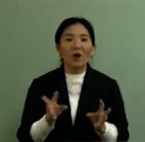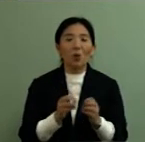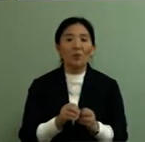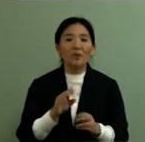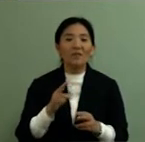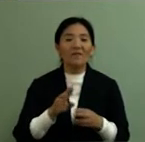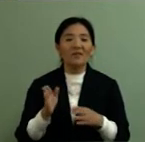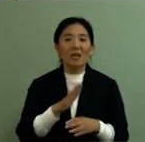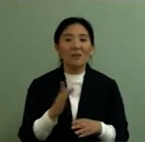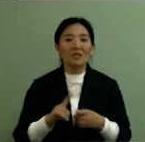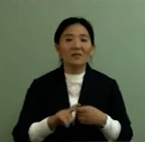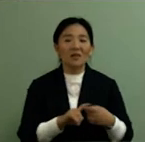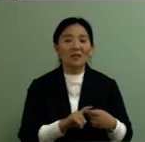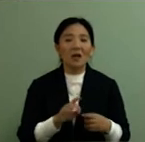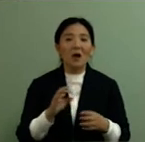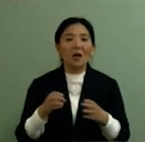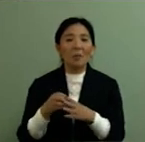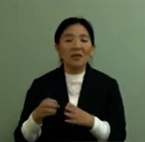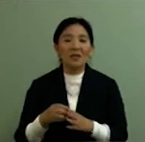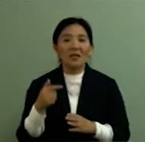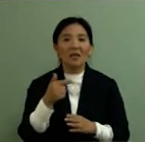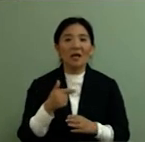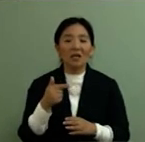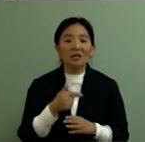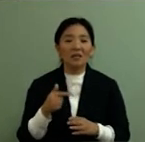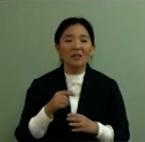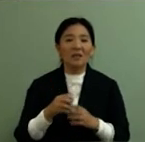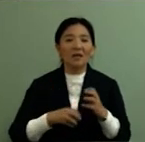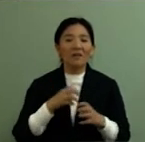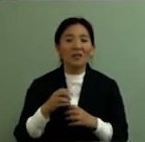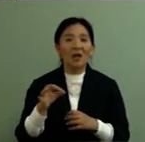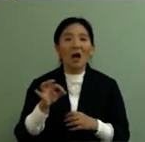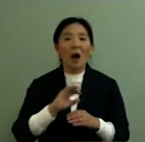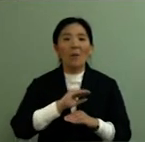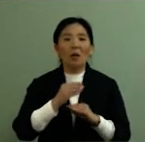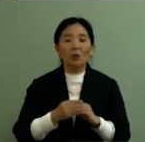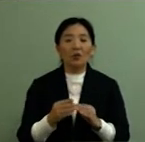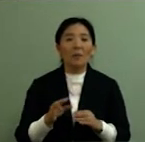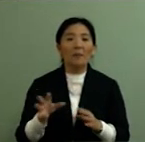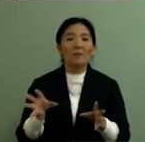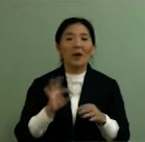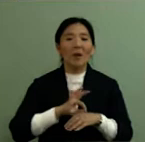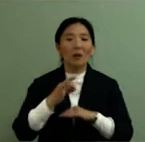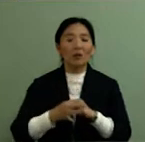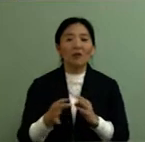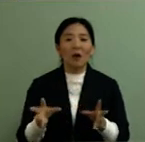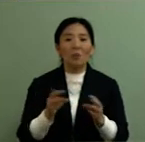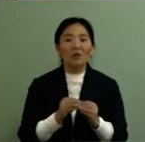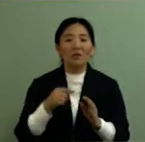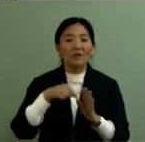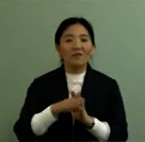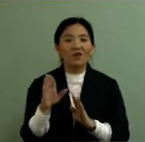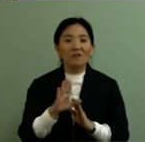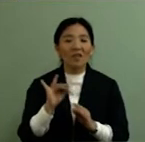совокупность взаимосвязанных компонентов географической оболочки, объединенных потоками вещества, энергии